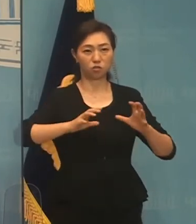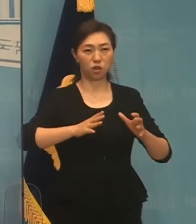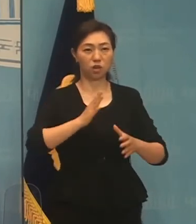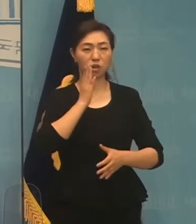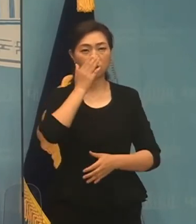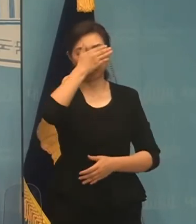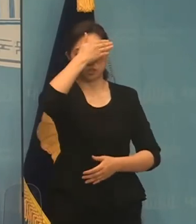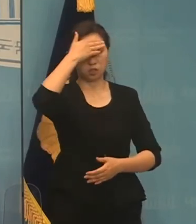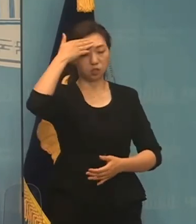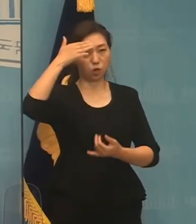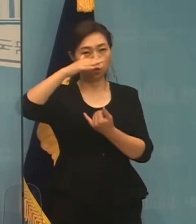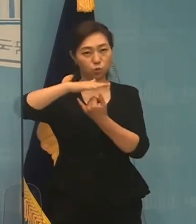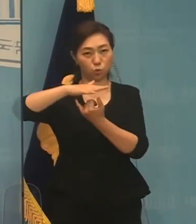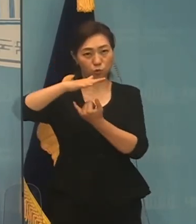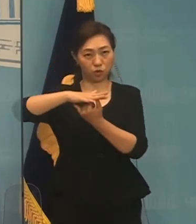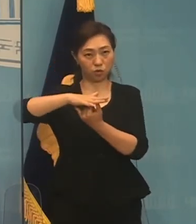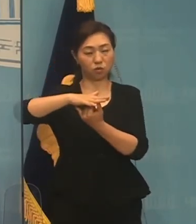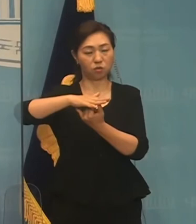청소년들은